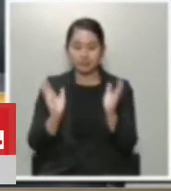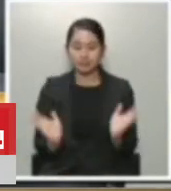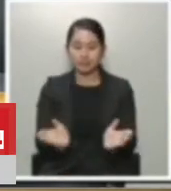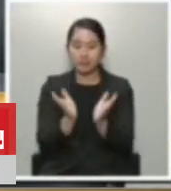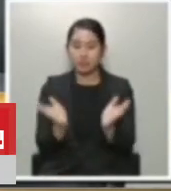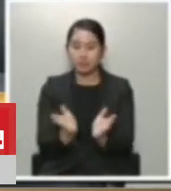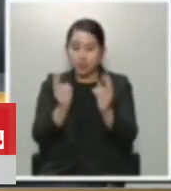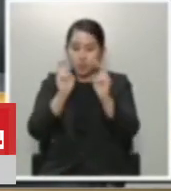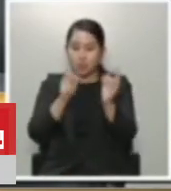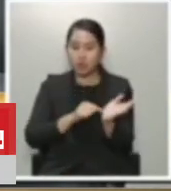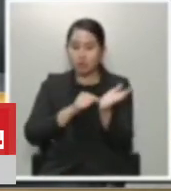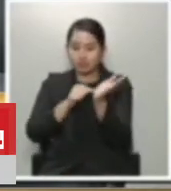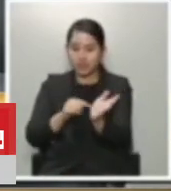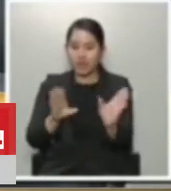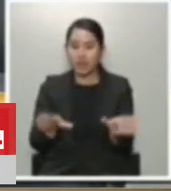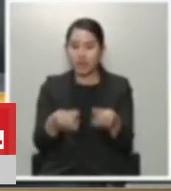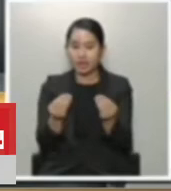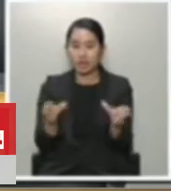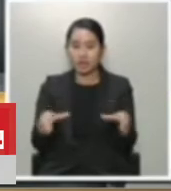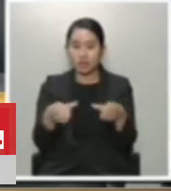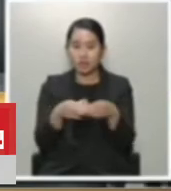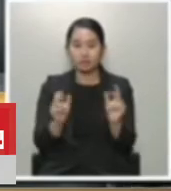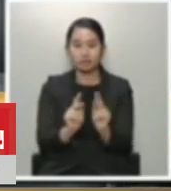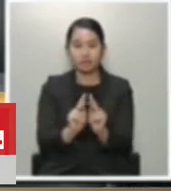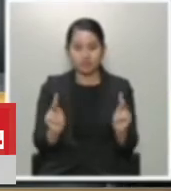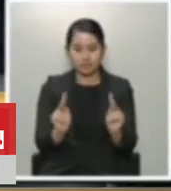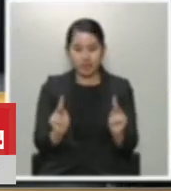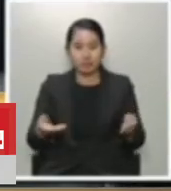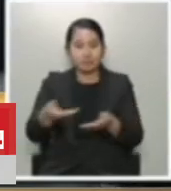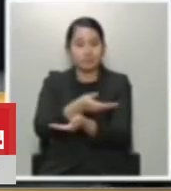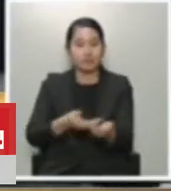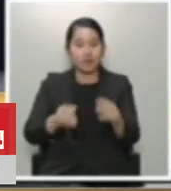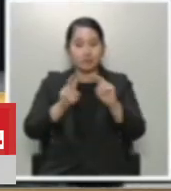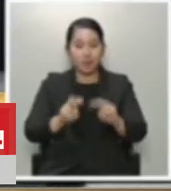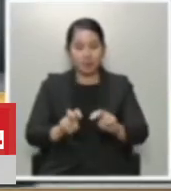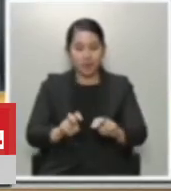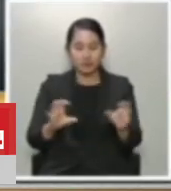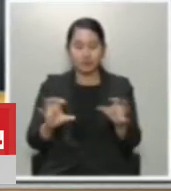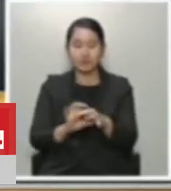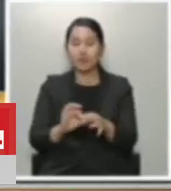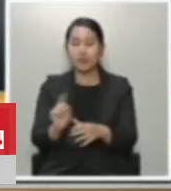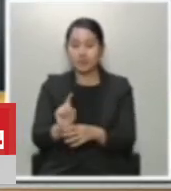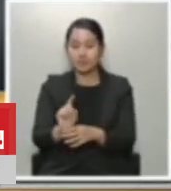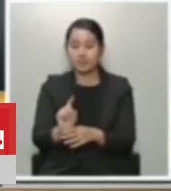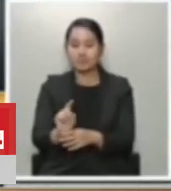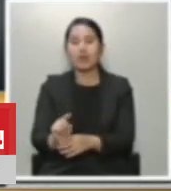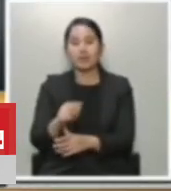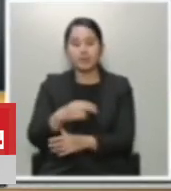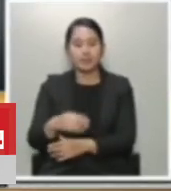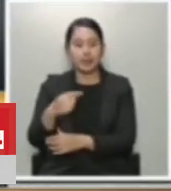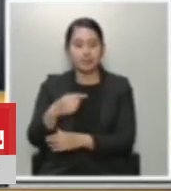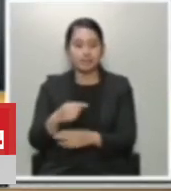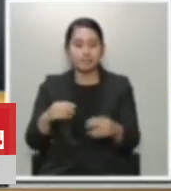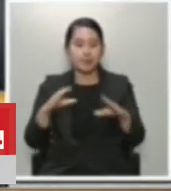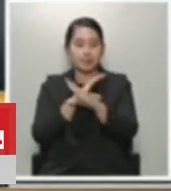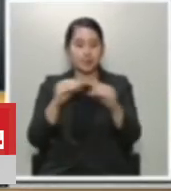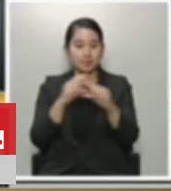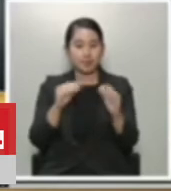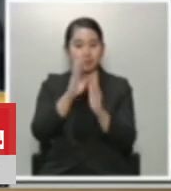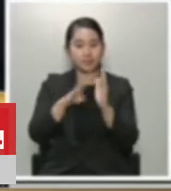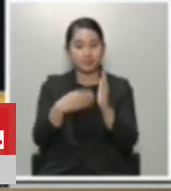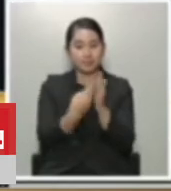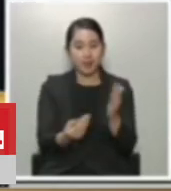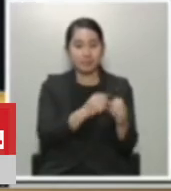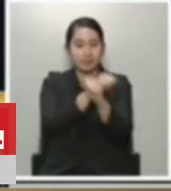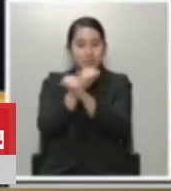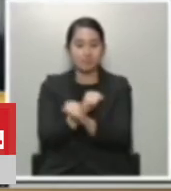นในยติที่จะมีการตั้งคณะกรรมการวิสามัญขึ้นมาพิจารณาในเรื่องของมาตรการหามาตรการในการดูแลป้องกัน